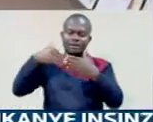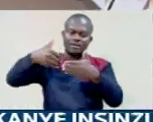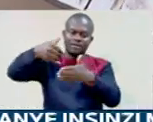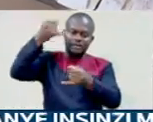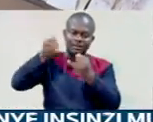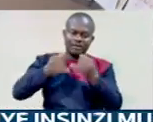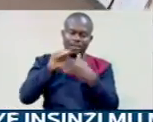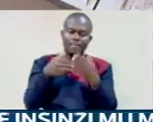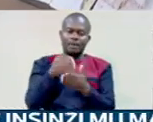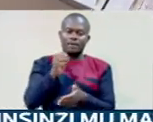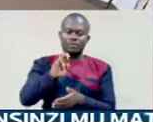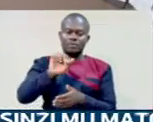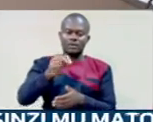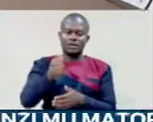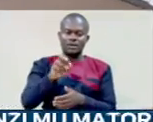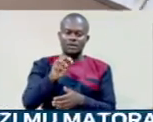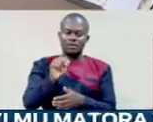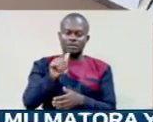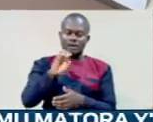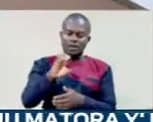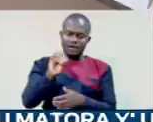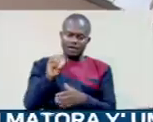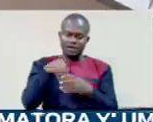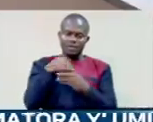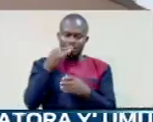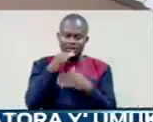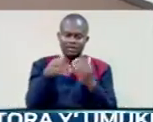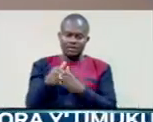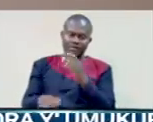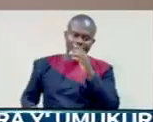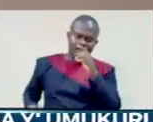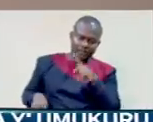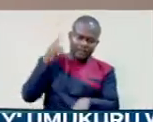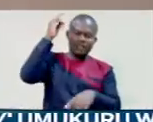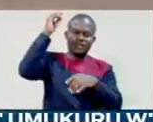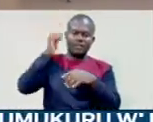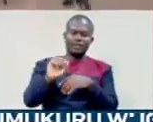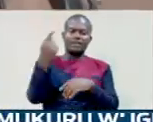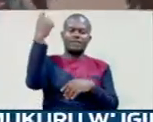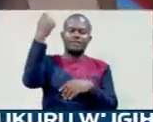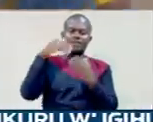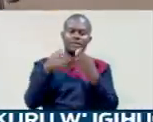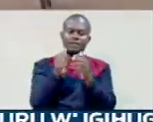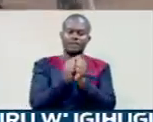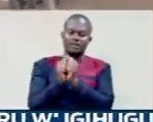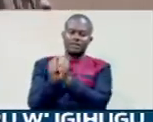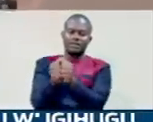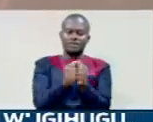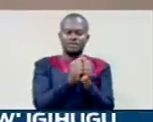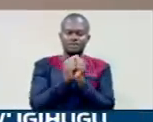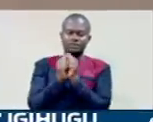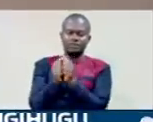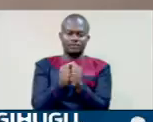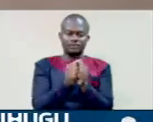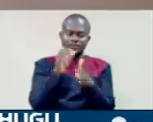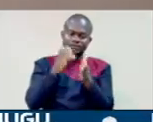ku murongo mu ruhayere Michael Wanipo Delcov Province mu Faransa yahise akurura agera ku murongo ari uwa mbere ari kumwe n'igikundi bari bari kumwe.